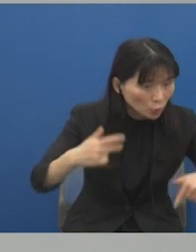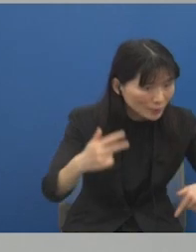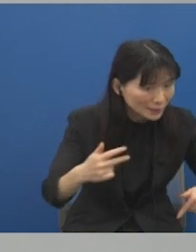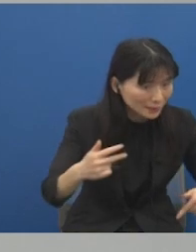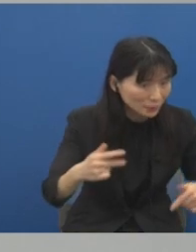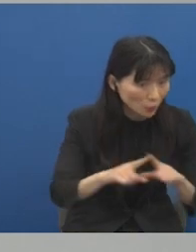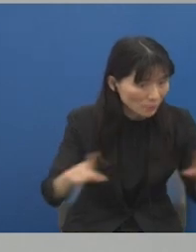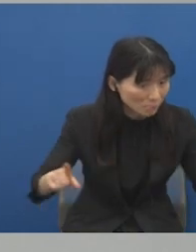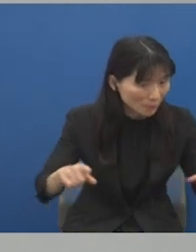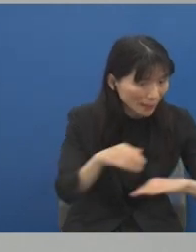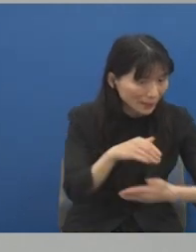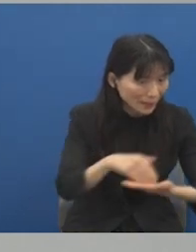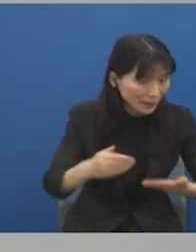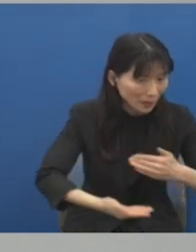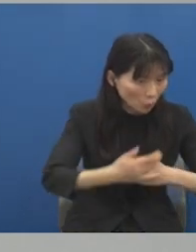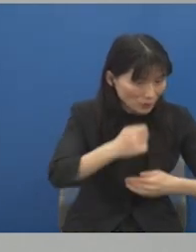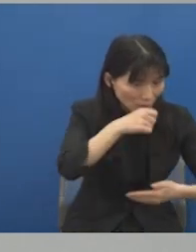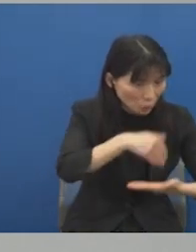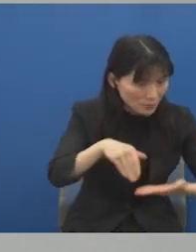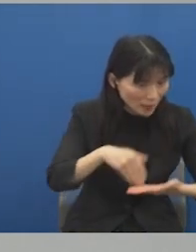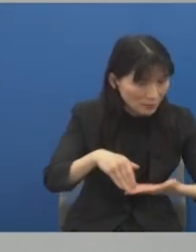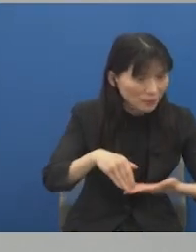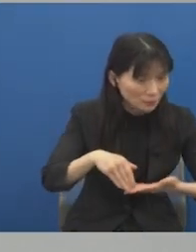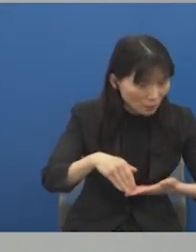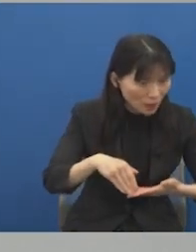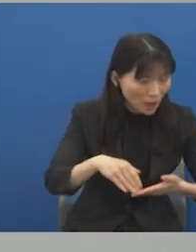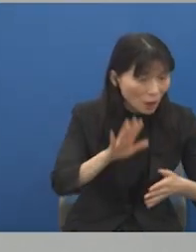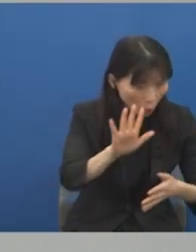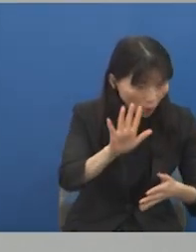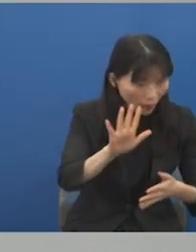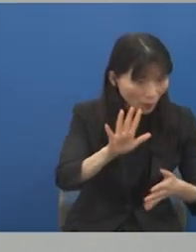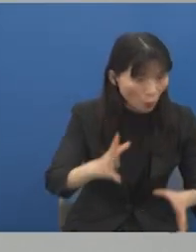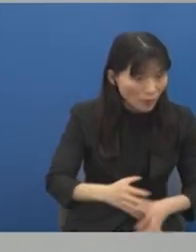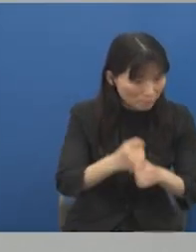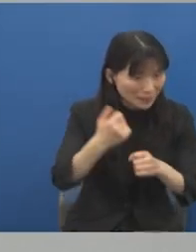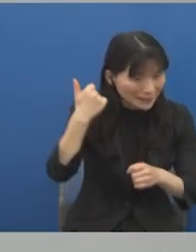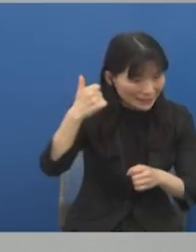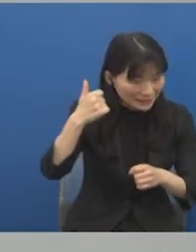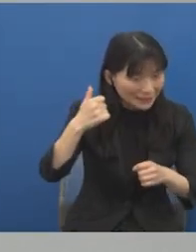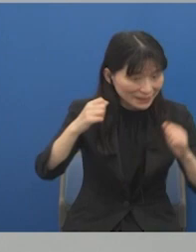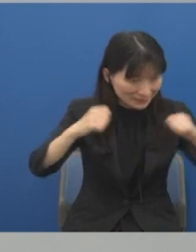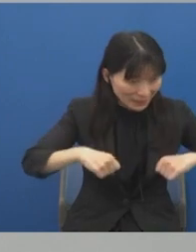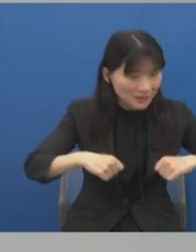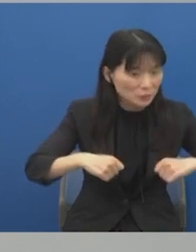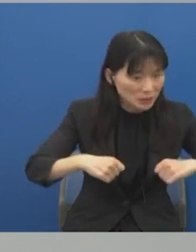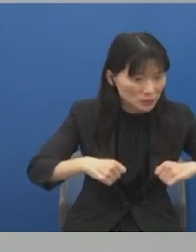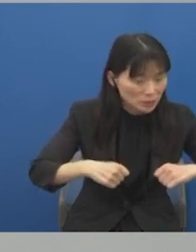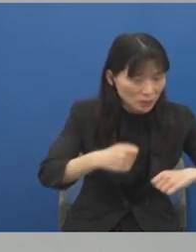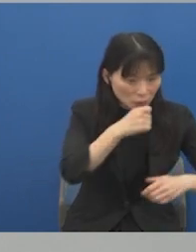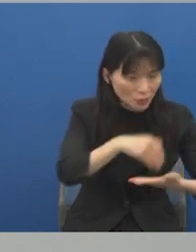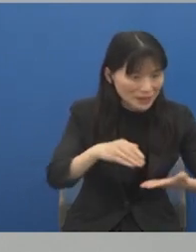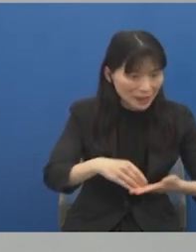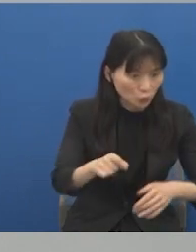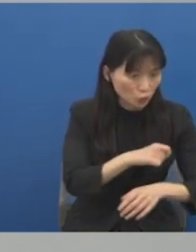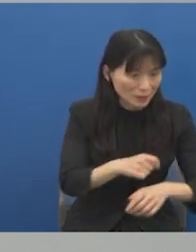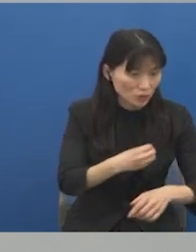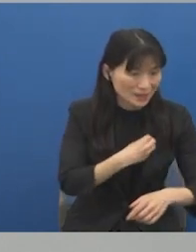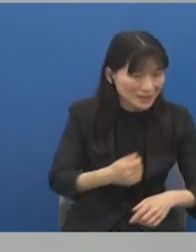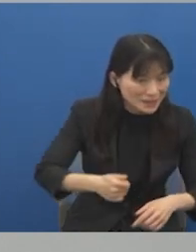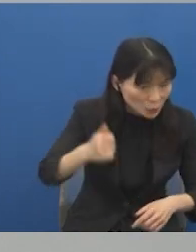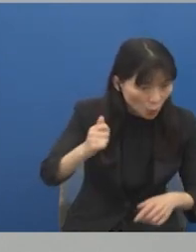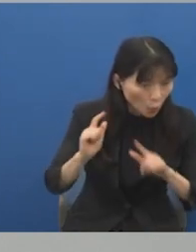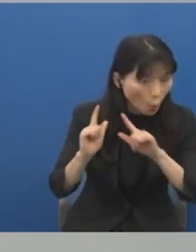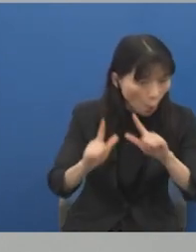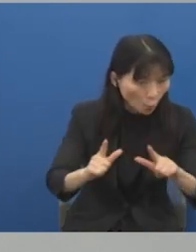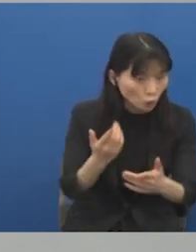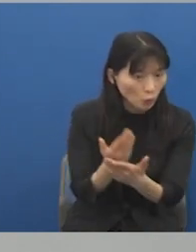会計補正予算、ほか4件、以上5件を一括議題といたします。予算特別委員長の報告を求め